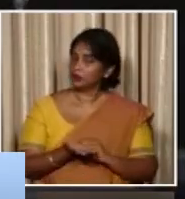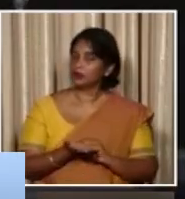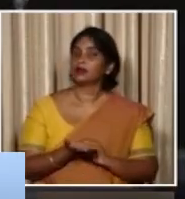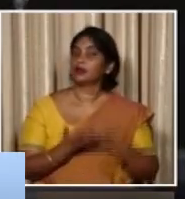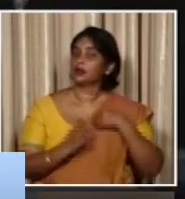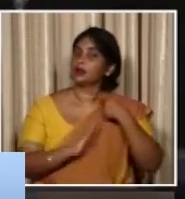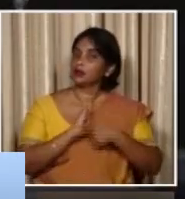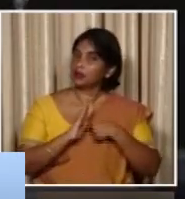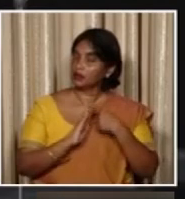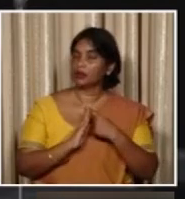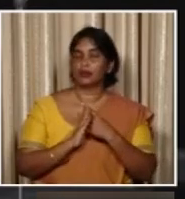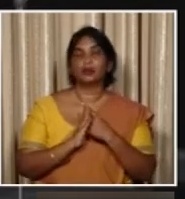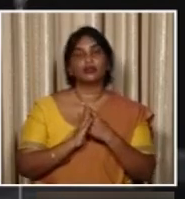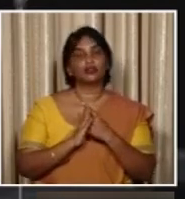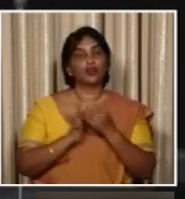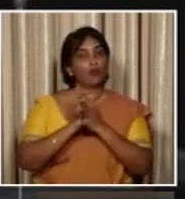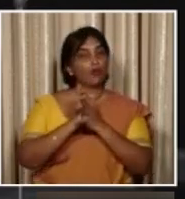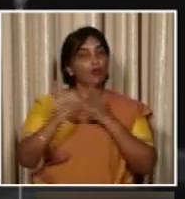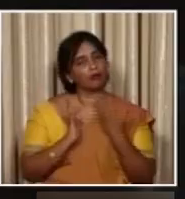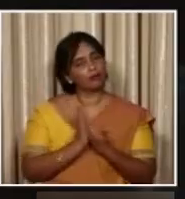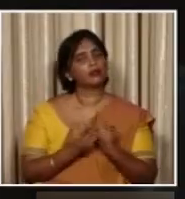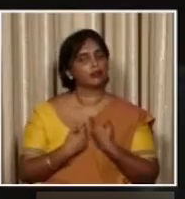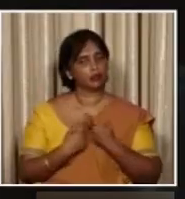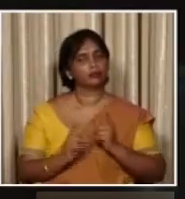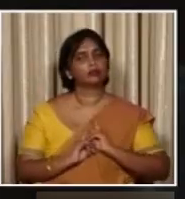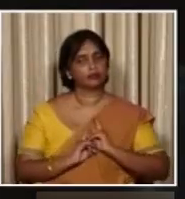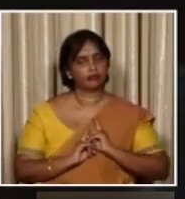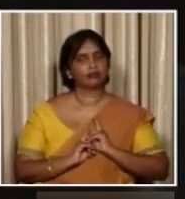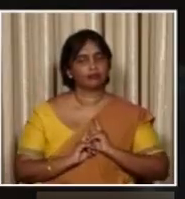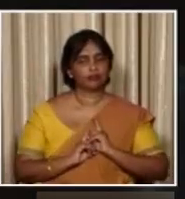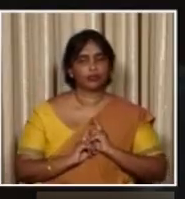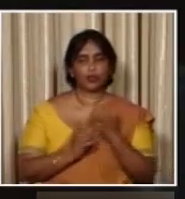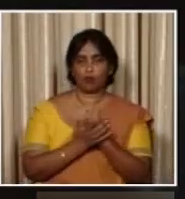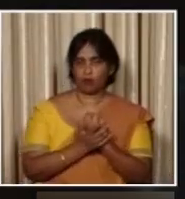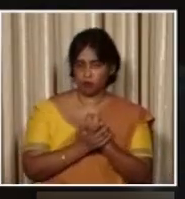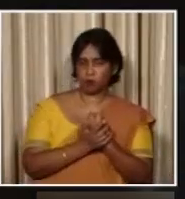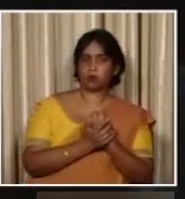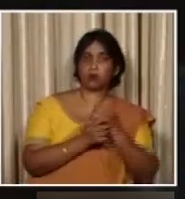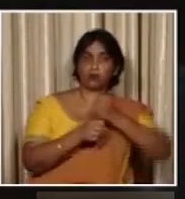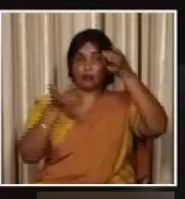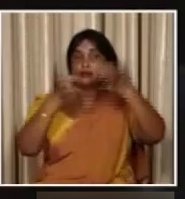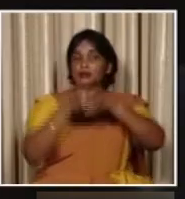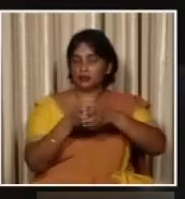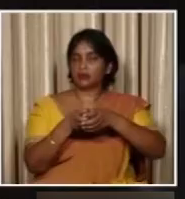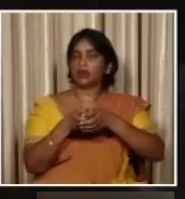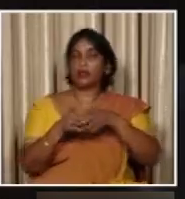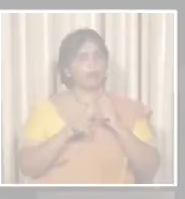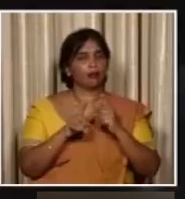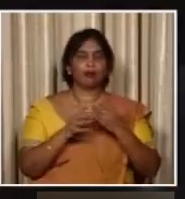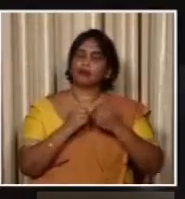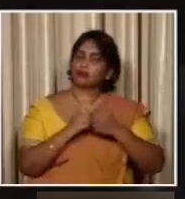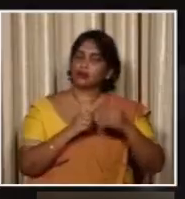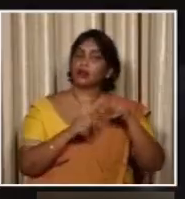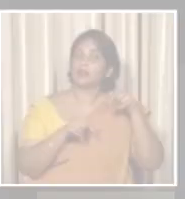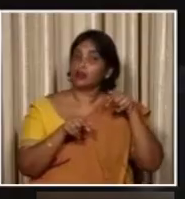අපේ රටේ පෝලිං වේකට නොයා සිදුවිය නොහැකි දෙයක්. හැමදාම එතන ඉඳගෙන නැ පෝට්ටුවේද පෝට්ටු අම්බ්‍රල්ලා යට ඉන්න කණ්ඩායම තමයි දේශපාලන කරේ හැමදාම.